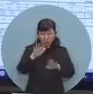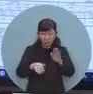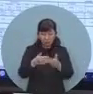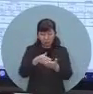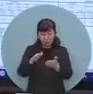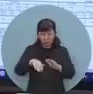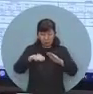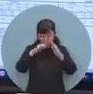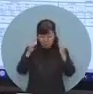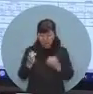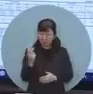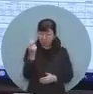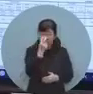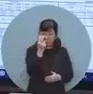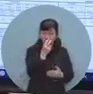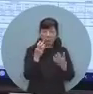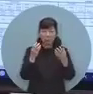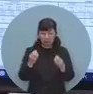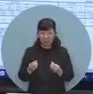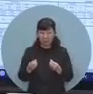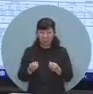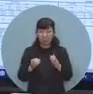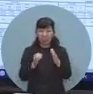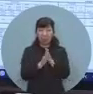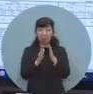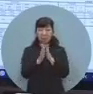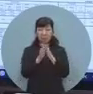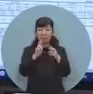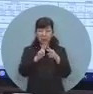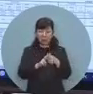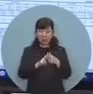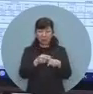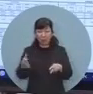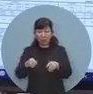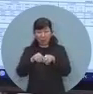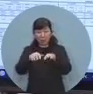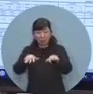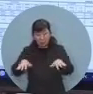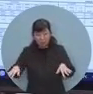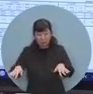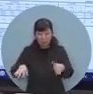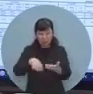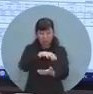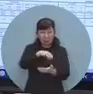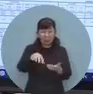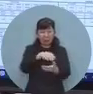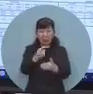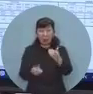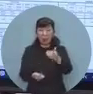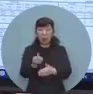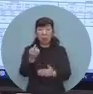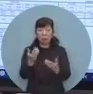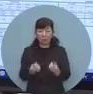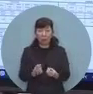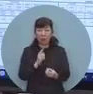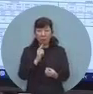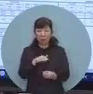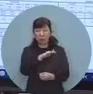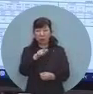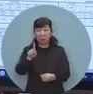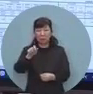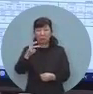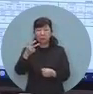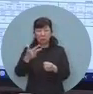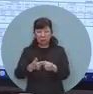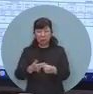優勢一水の記録としては近年一水によってま川が溢れたことによって出る被が出たというのはえ平成17年9月4日の